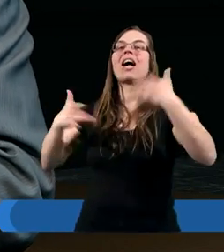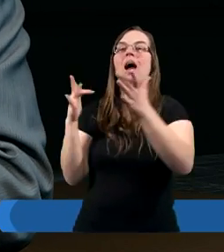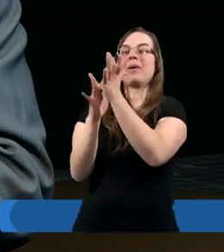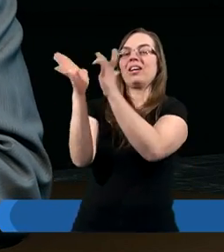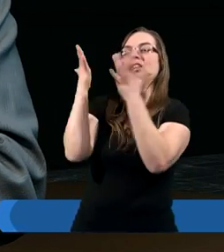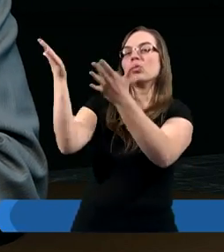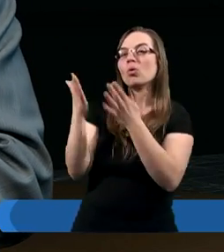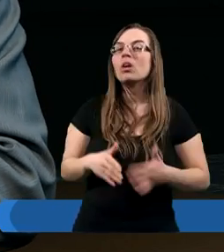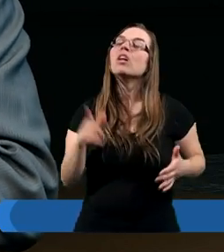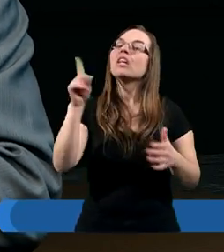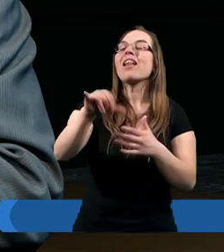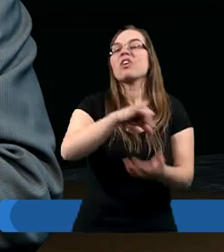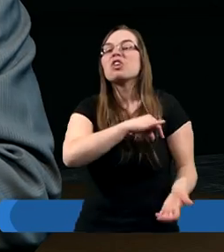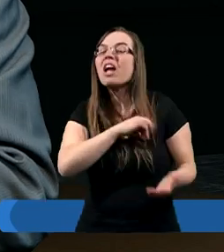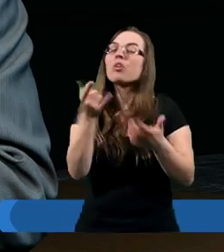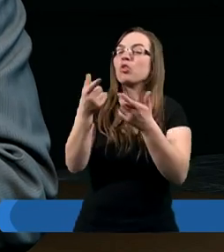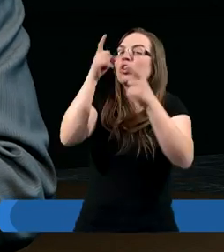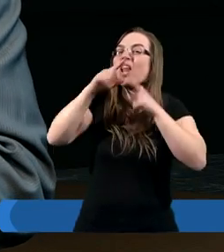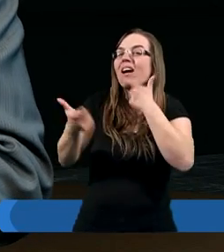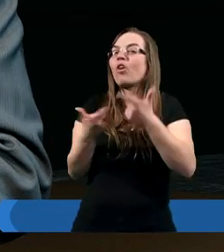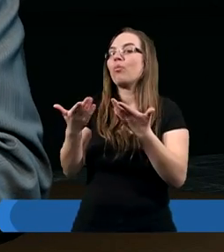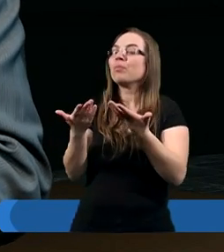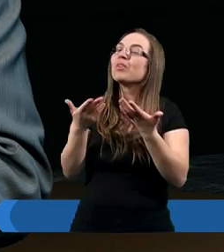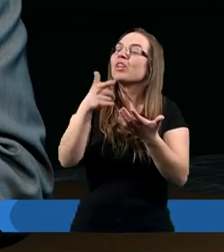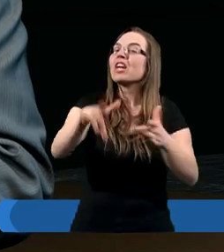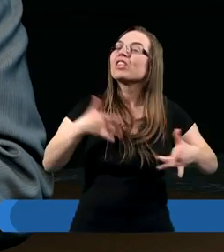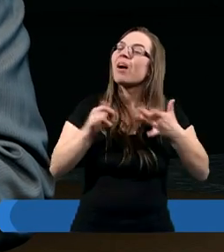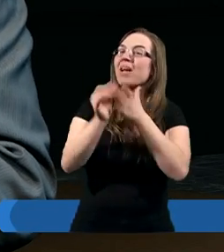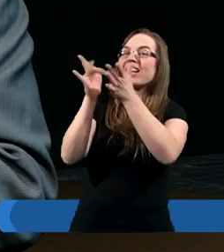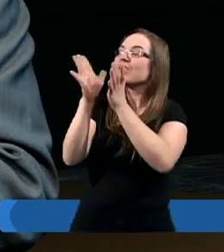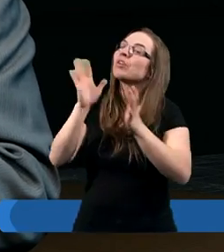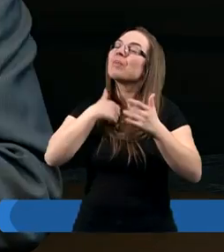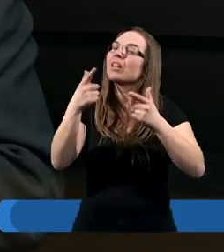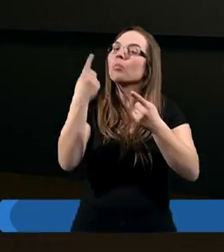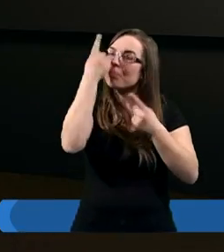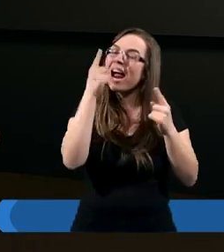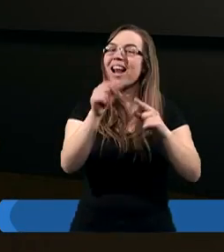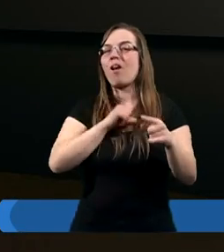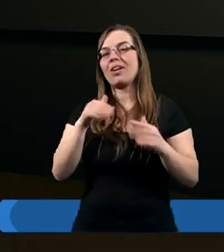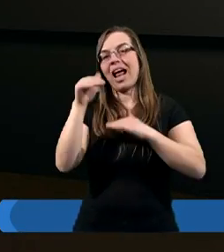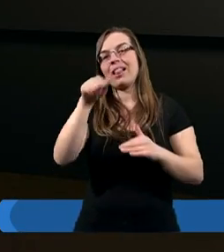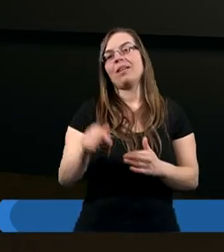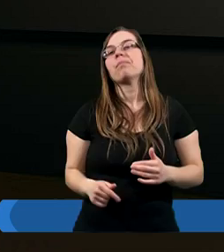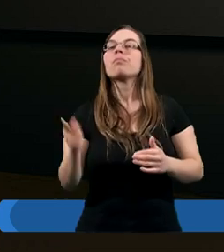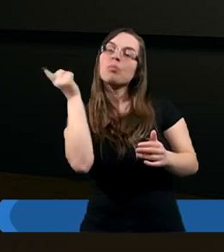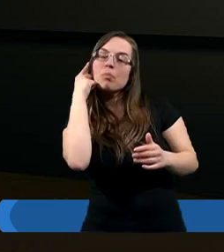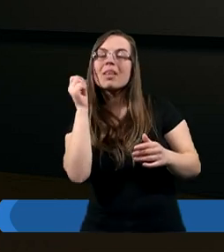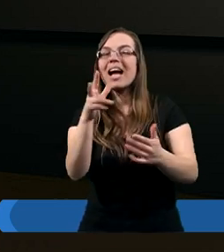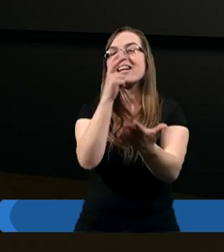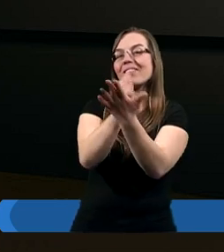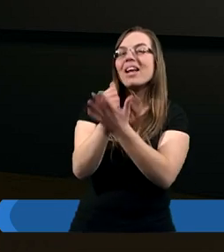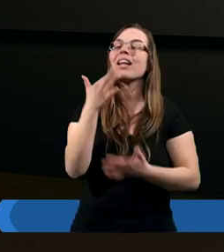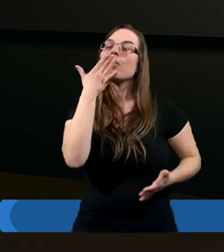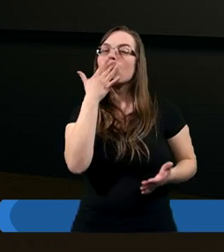że kiedy chrześcijanie grzeszą, to znów zadają cierpienie Bogu, tak? Tak, można usłyszeć takie